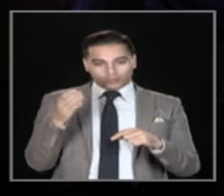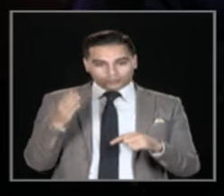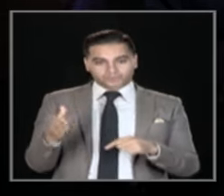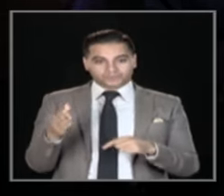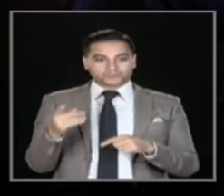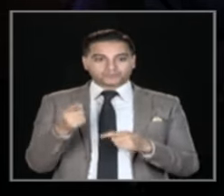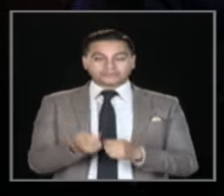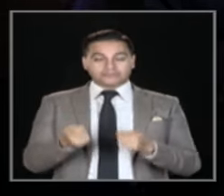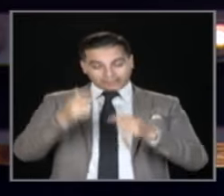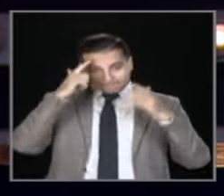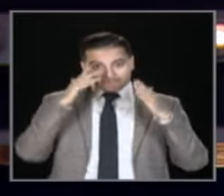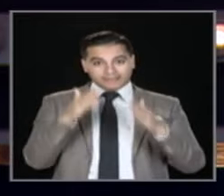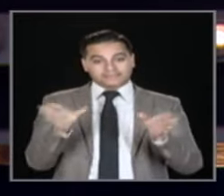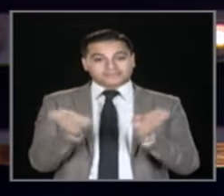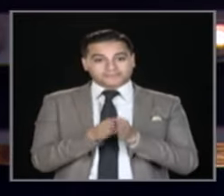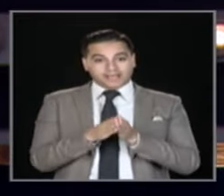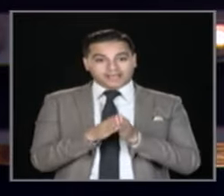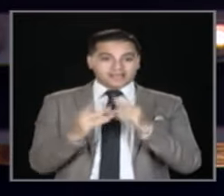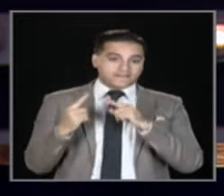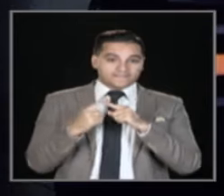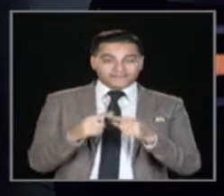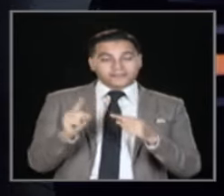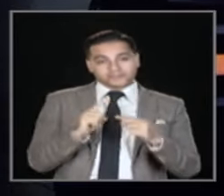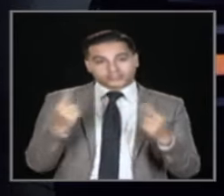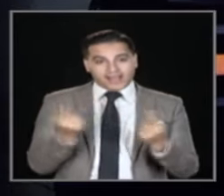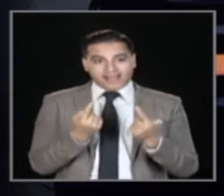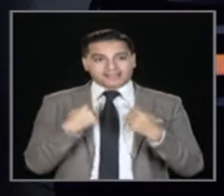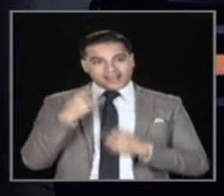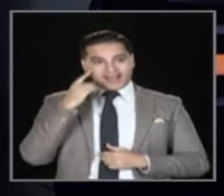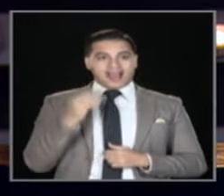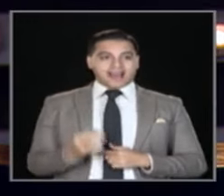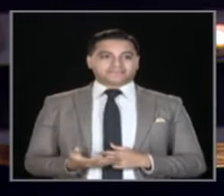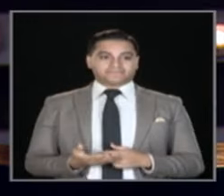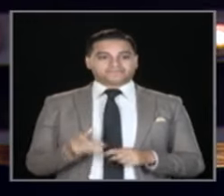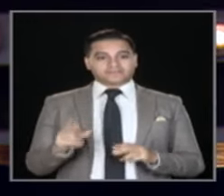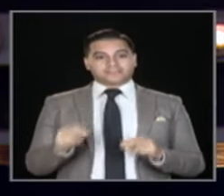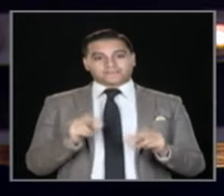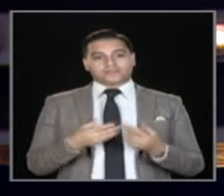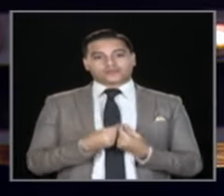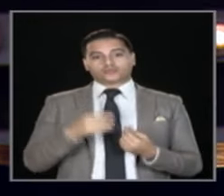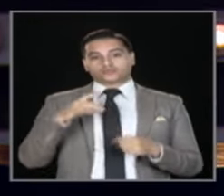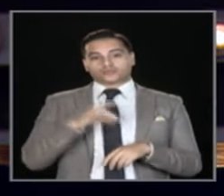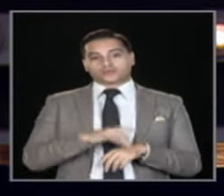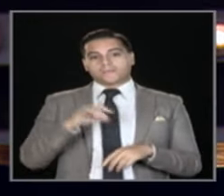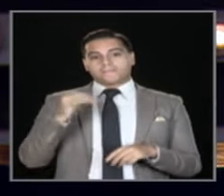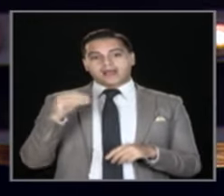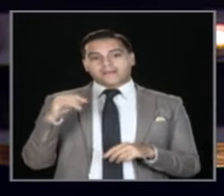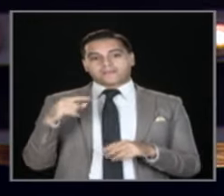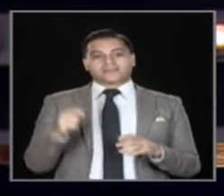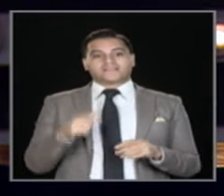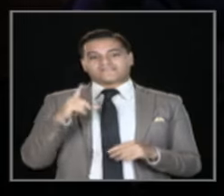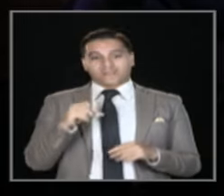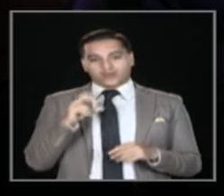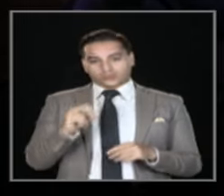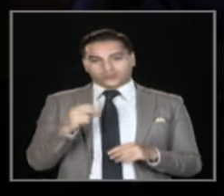كان مركز معاكو تركيز غير عادي، انا عارف زيه زي الدكتور محمد فاروق، انا عارف. فعشان